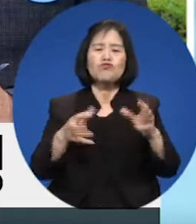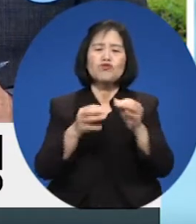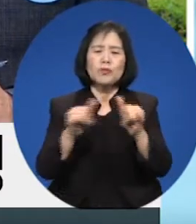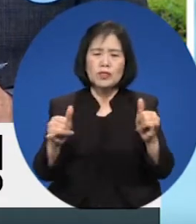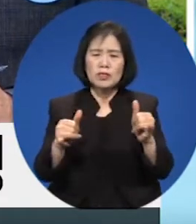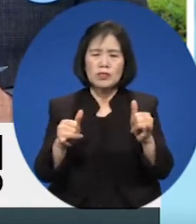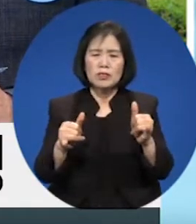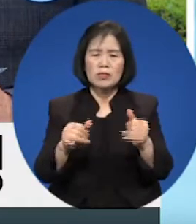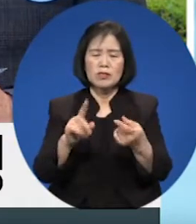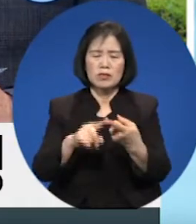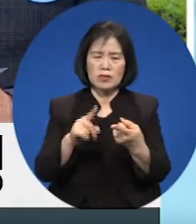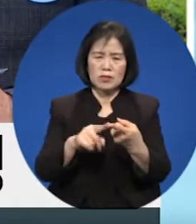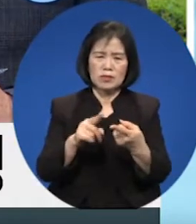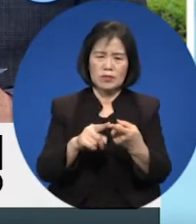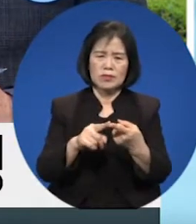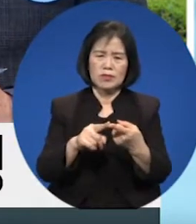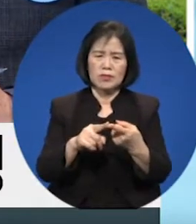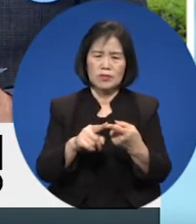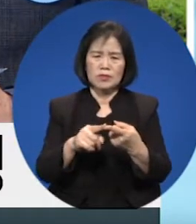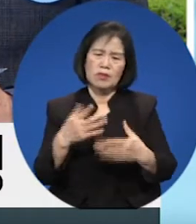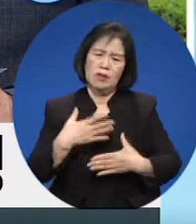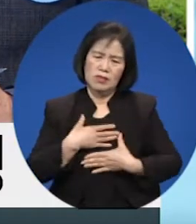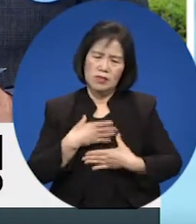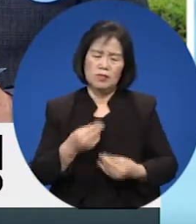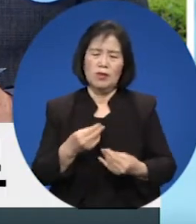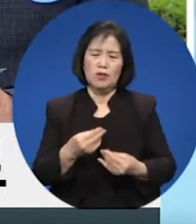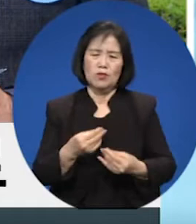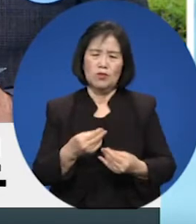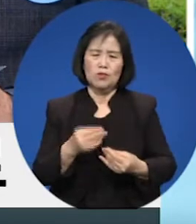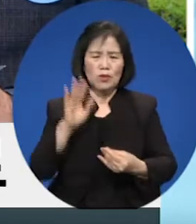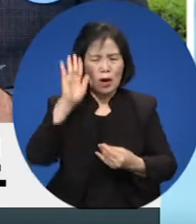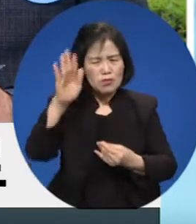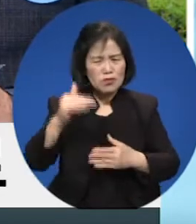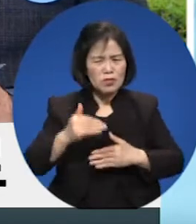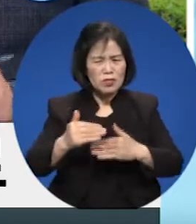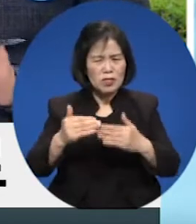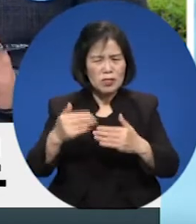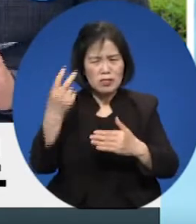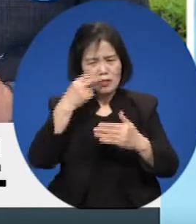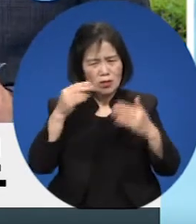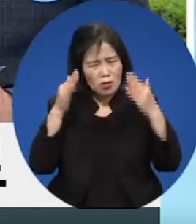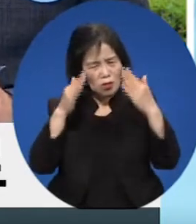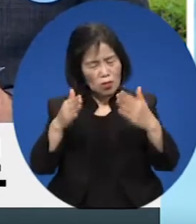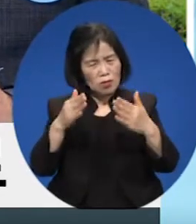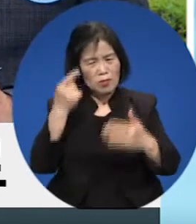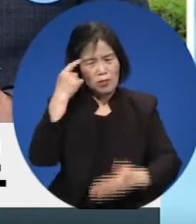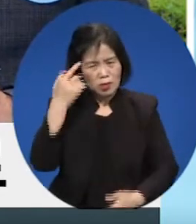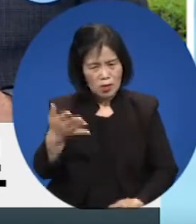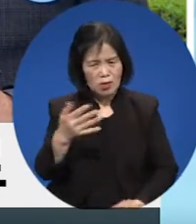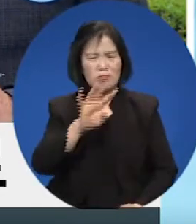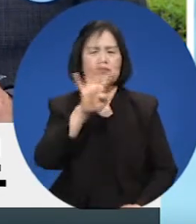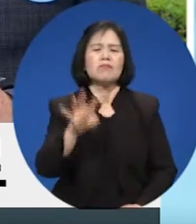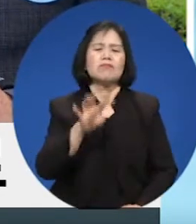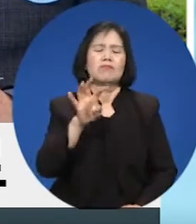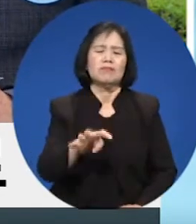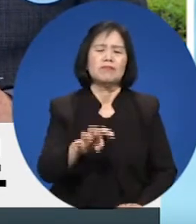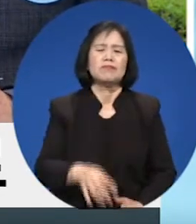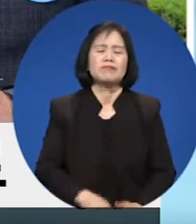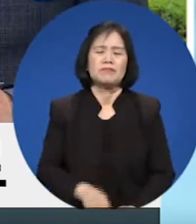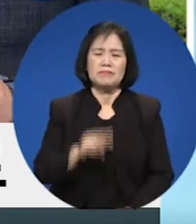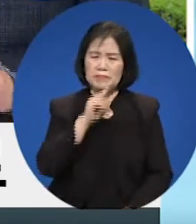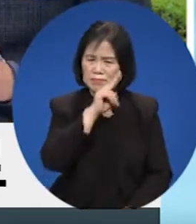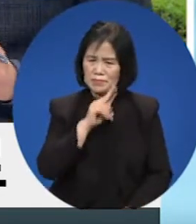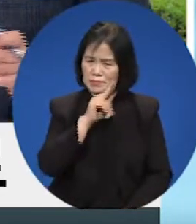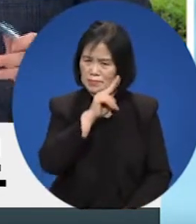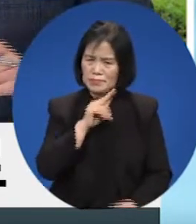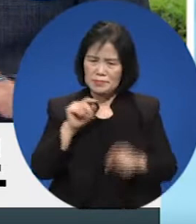이 부분에 대해서 뭐 안심 물 하고서 이제 앞으로 진행상 을 지켜 볼 까 이 부분에 대해 는 굉장히 의심의 눈초리가 있구요